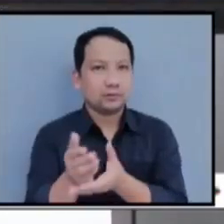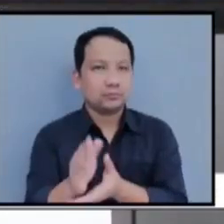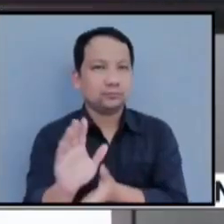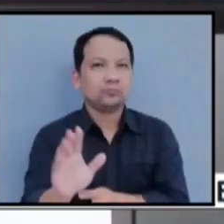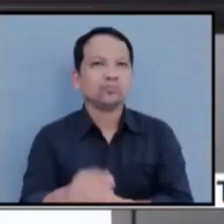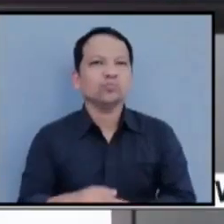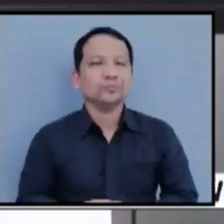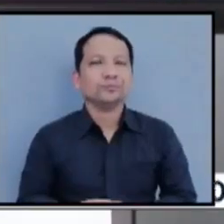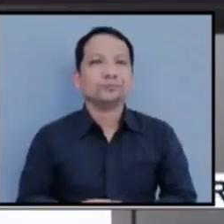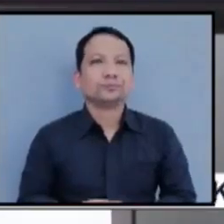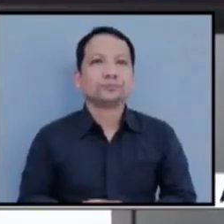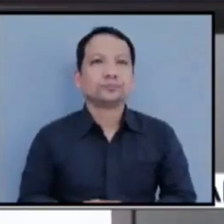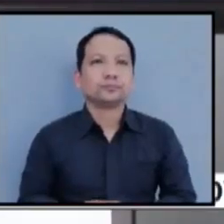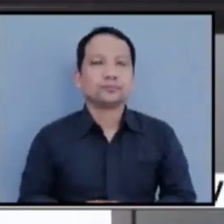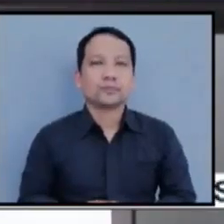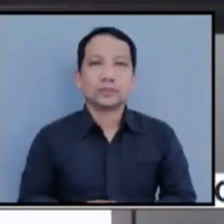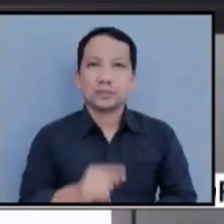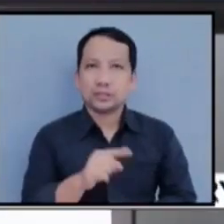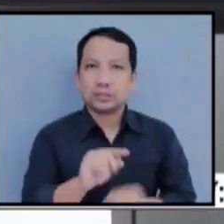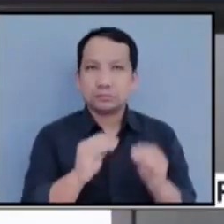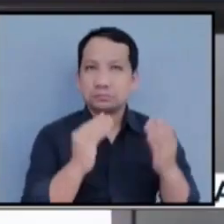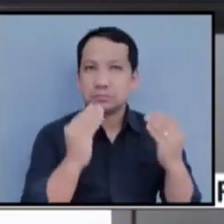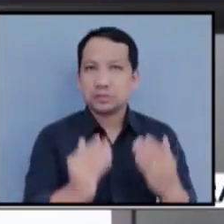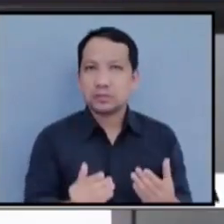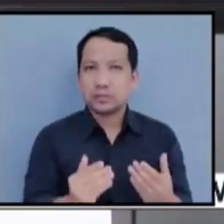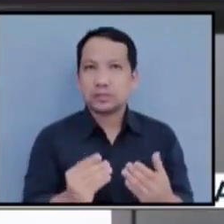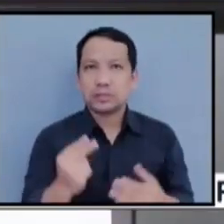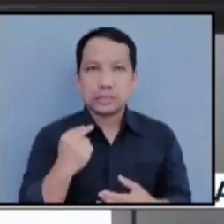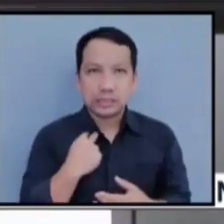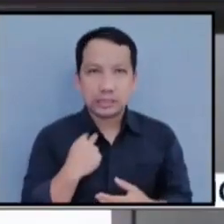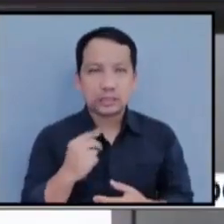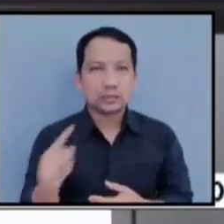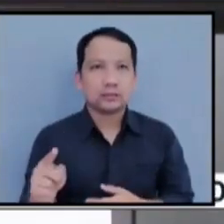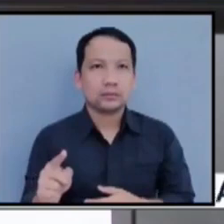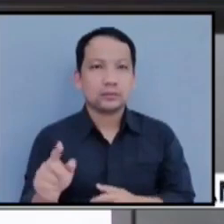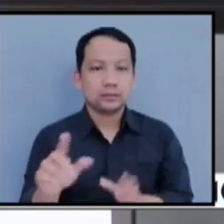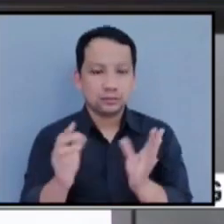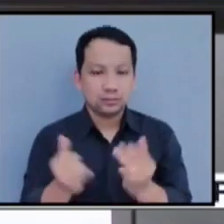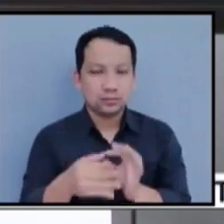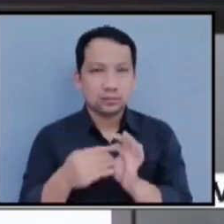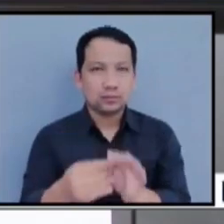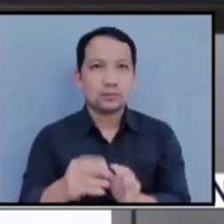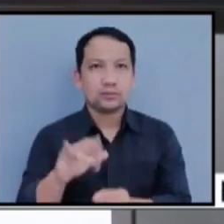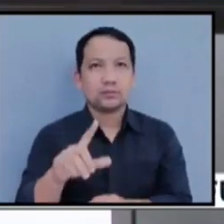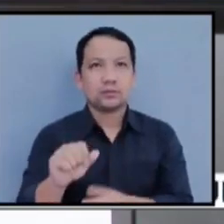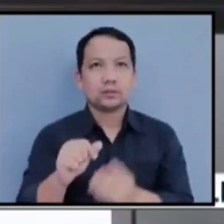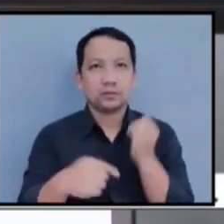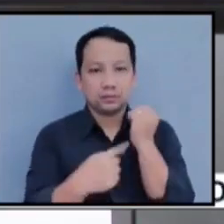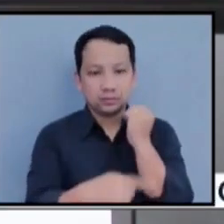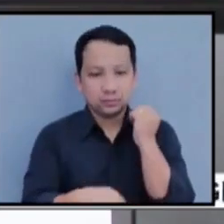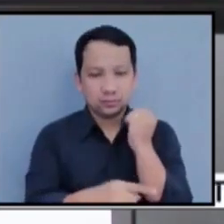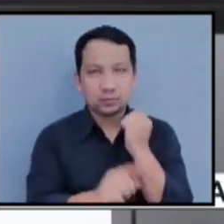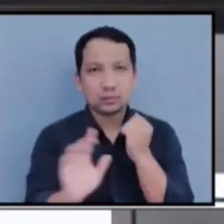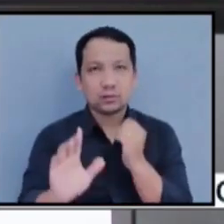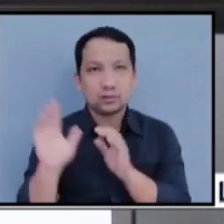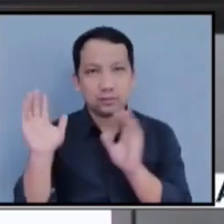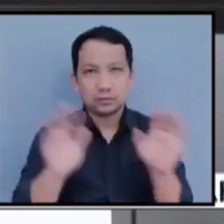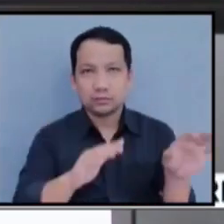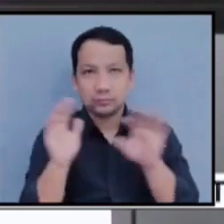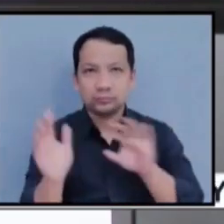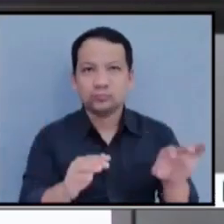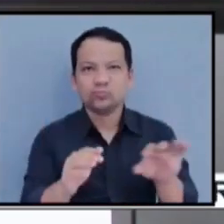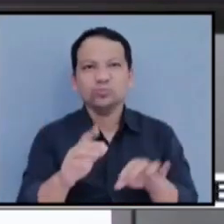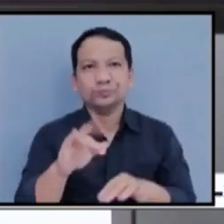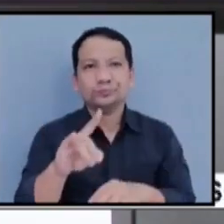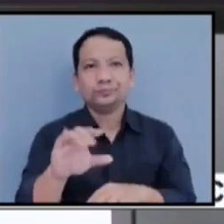Walong teacher ang nasagip matapos ma-stranded sa upland barangay ng Botolan, Zambales sa gitna po ng hagupit ng bagyong Dodong at